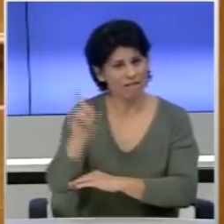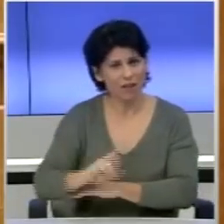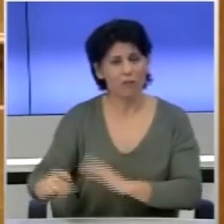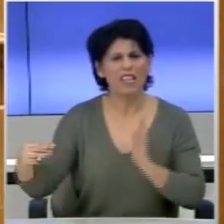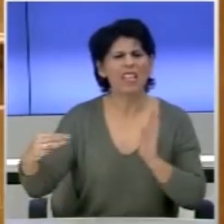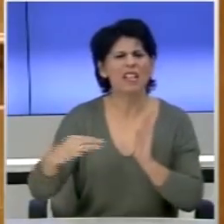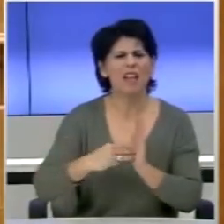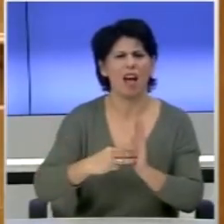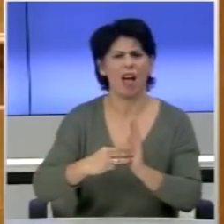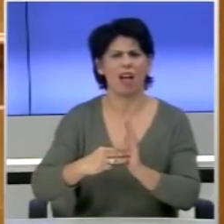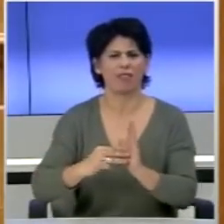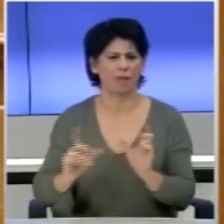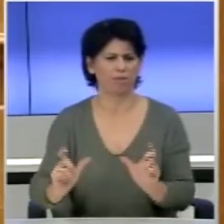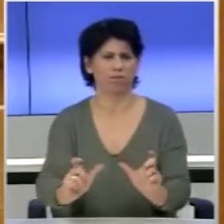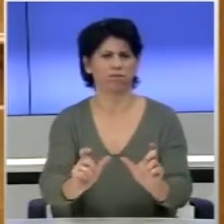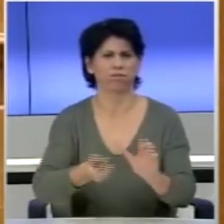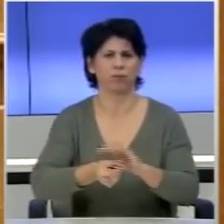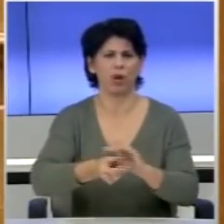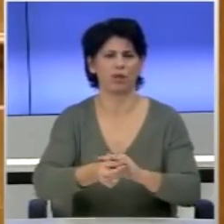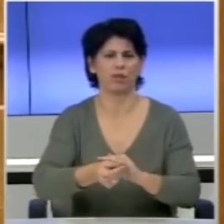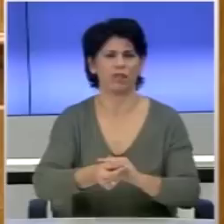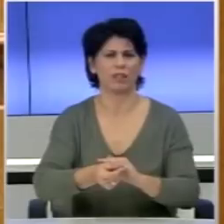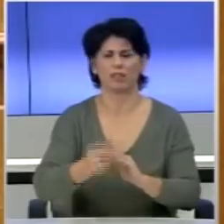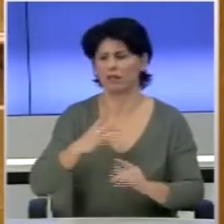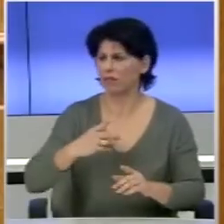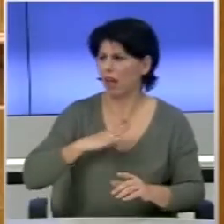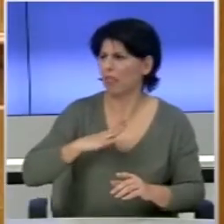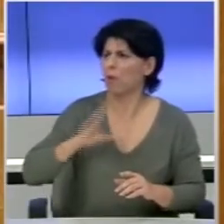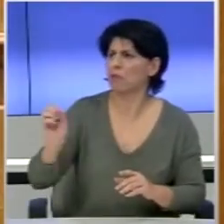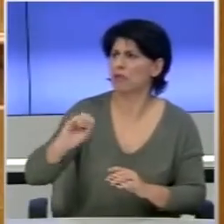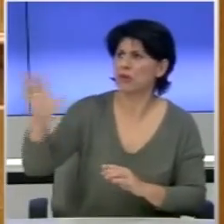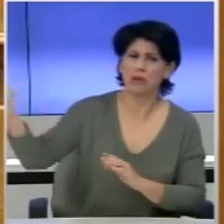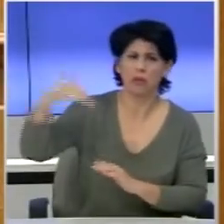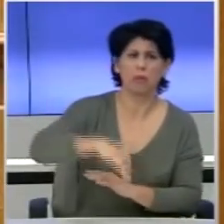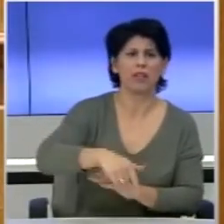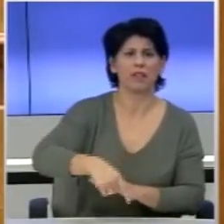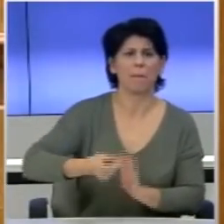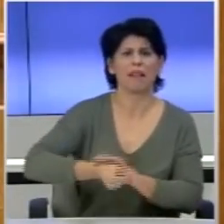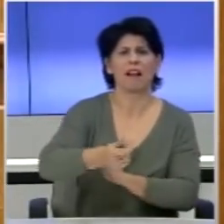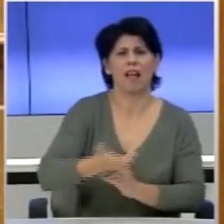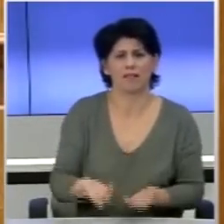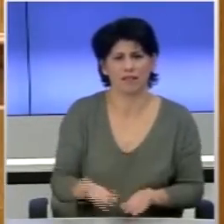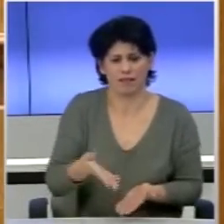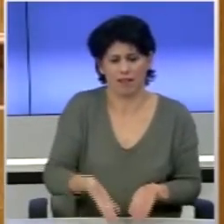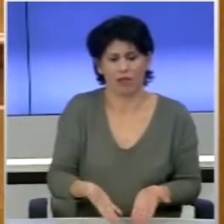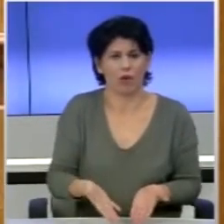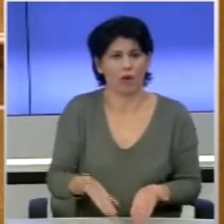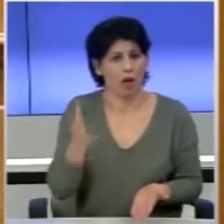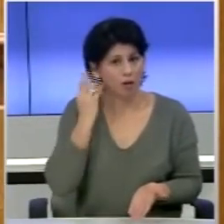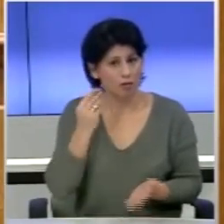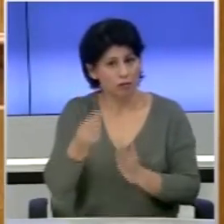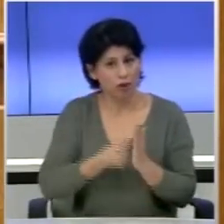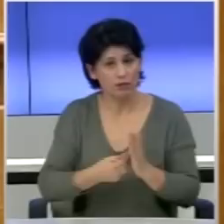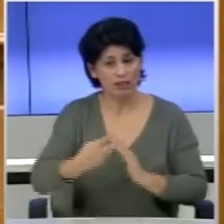χιλιάδες εγκλωβισμένους πρόσφυγες και μετανάστες. Ακούσαμε μάλιστα από βουλευτές στην Επιτροπή της Βουλής να λένε ότι ο